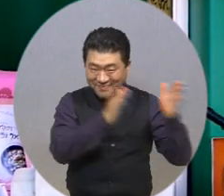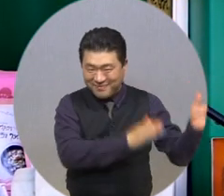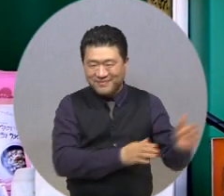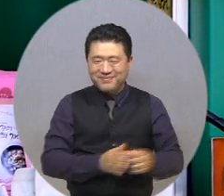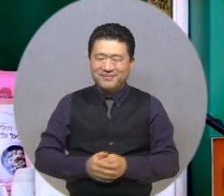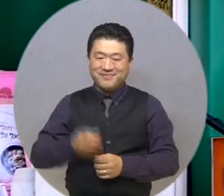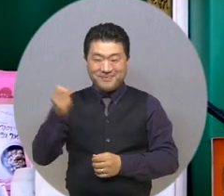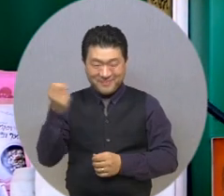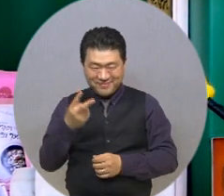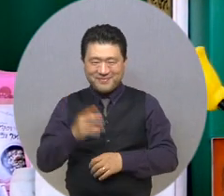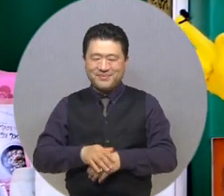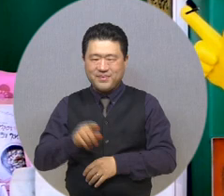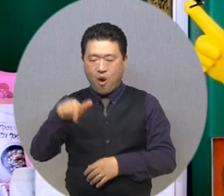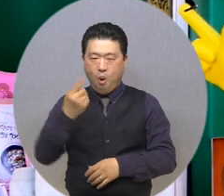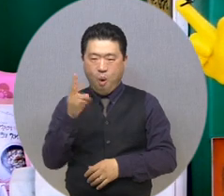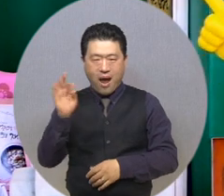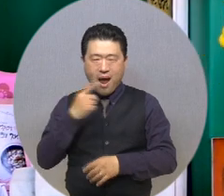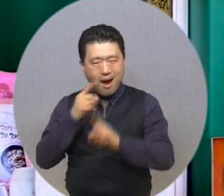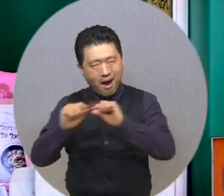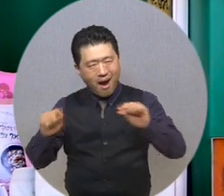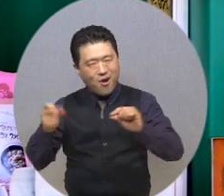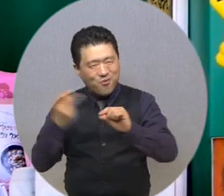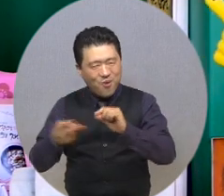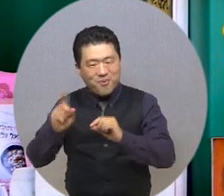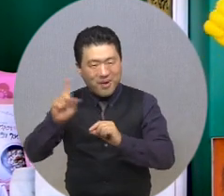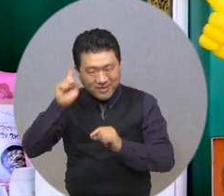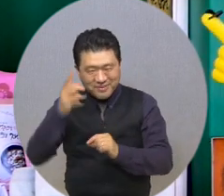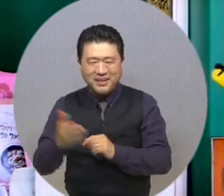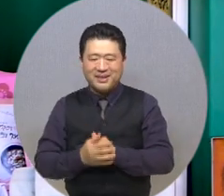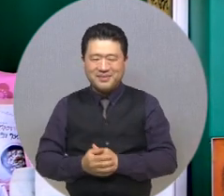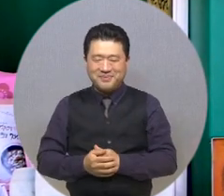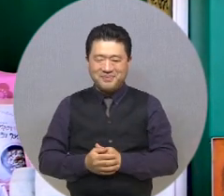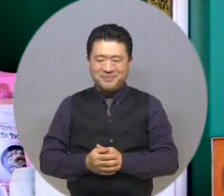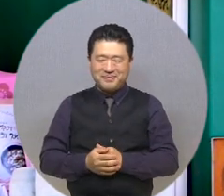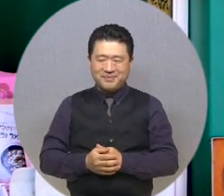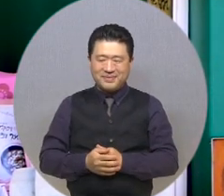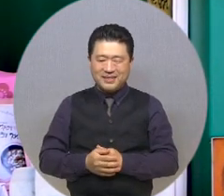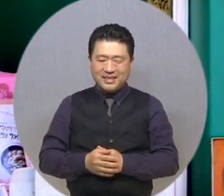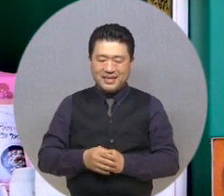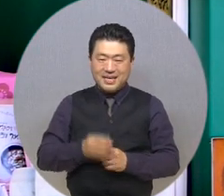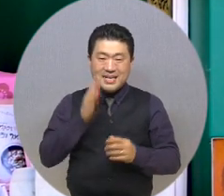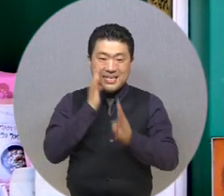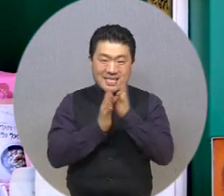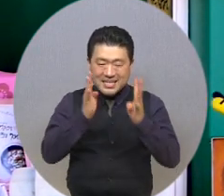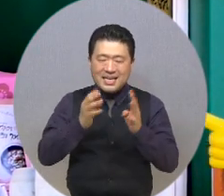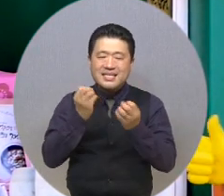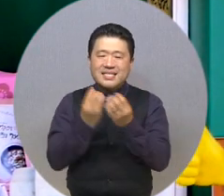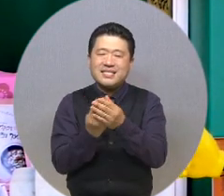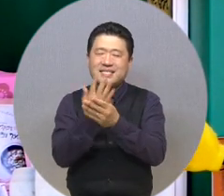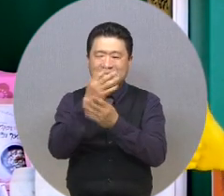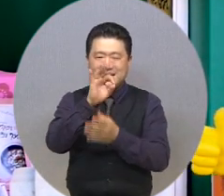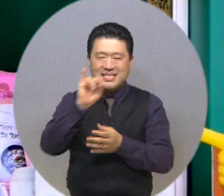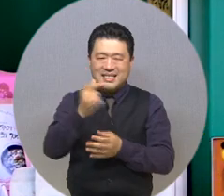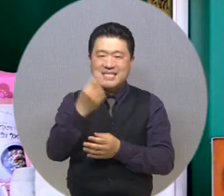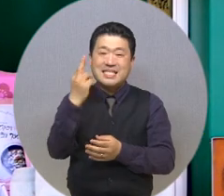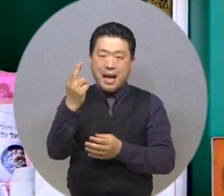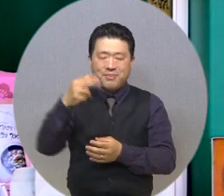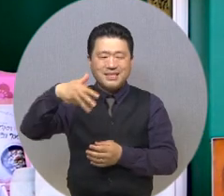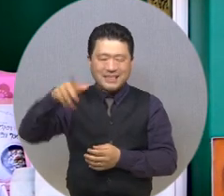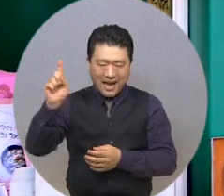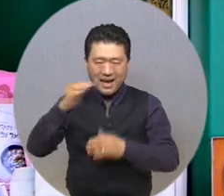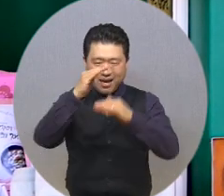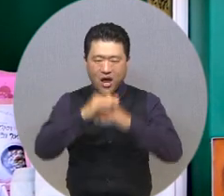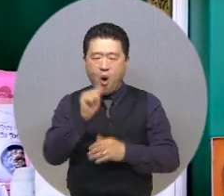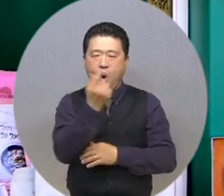또 어떤 우리 광양 먹거리가 있을지. 삼무르지 새싹삼, 새싹인삼차로 소개해 주실